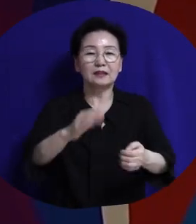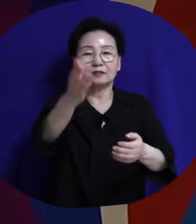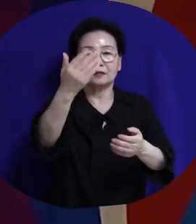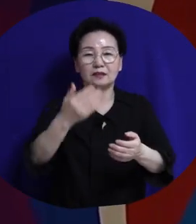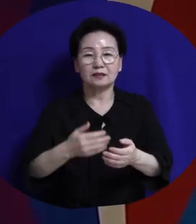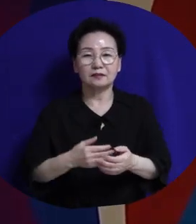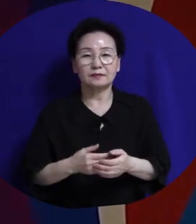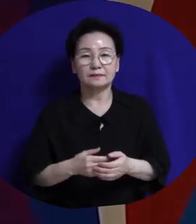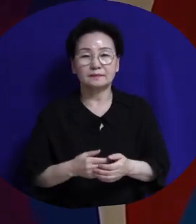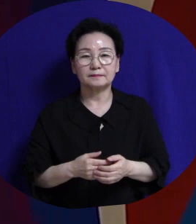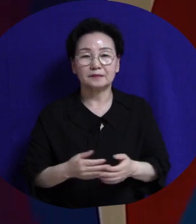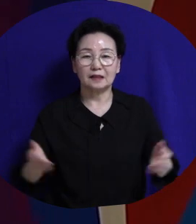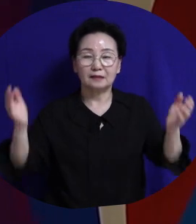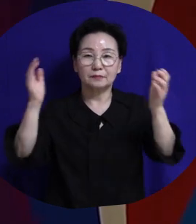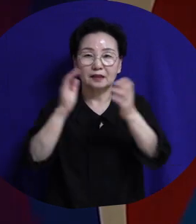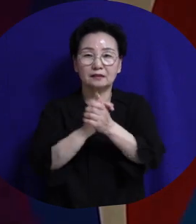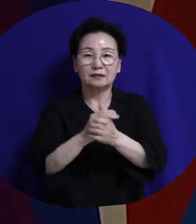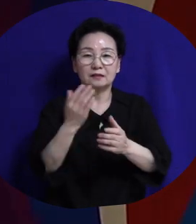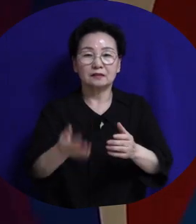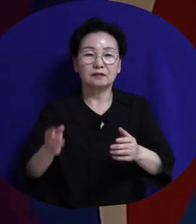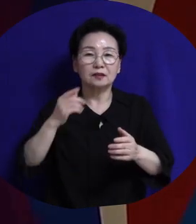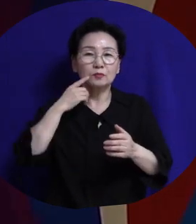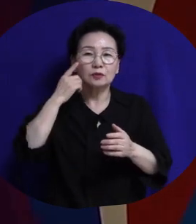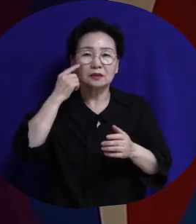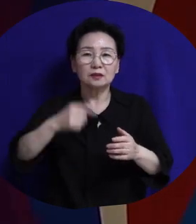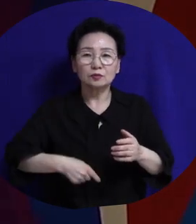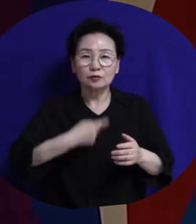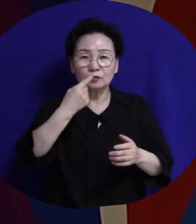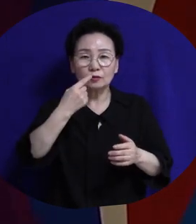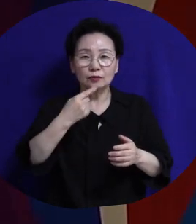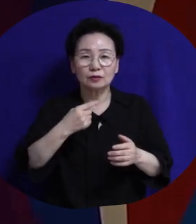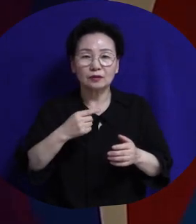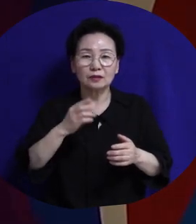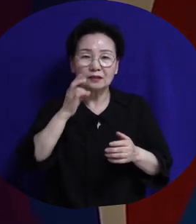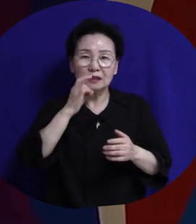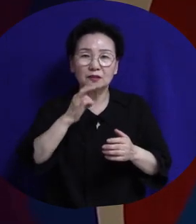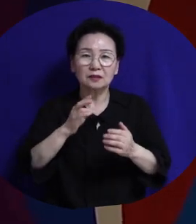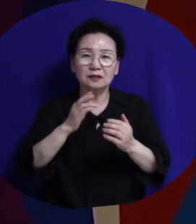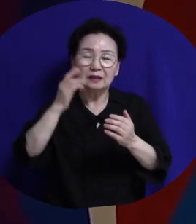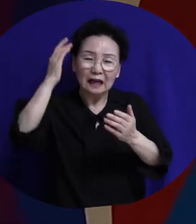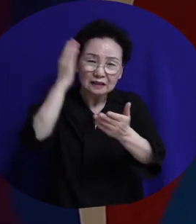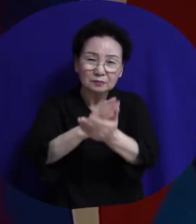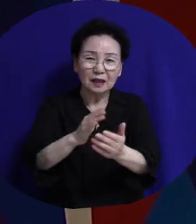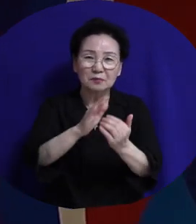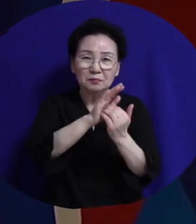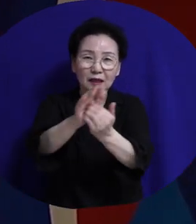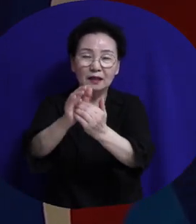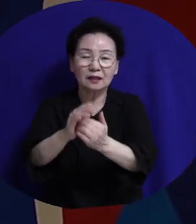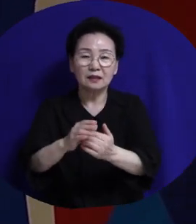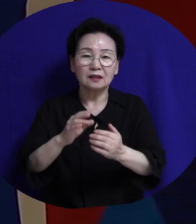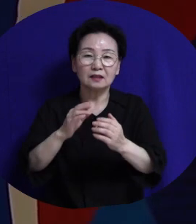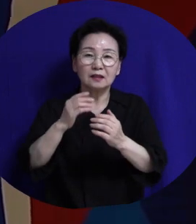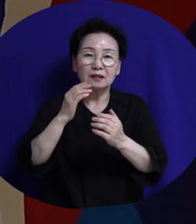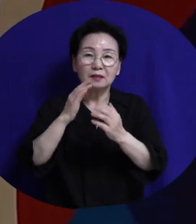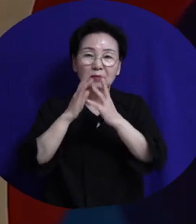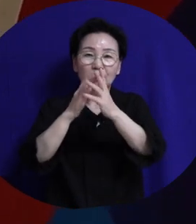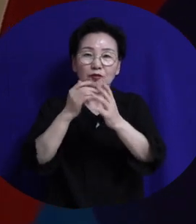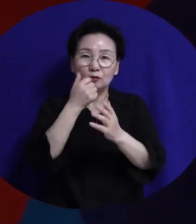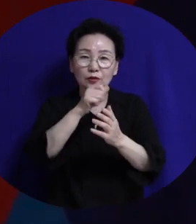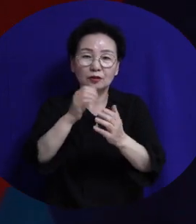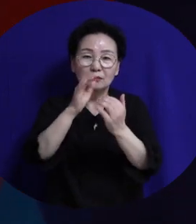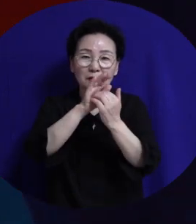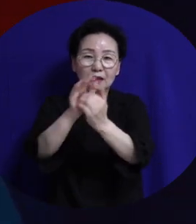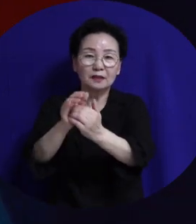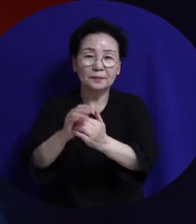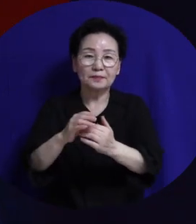아멘하여. 근데 목사 자신이 예언하는 걸 막습니다. 방언 통역을 막습니다.